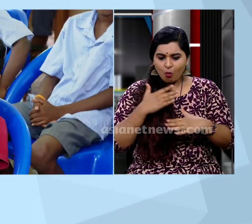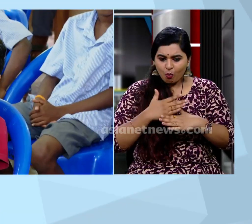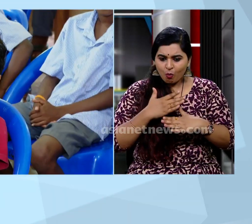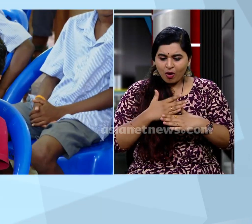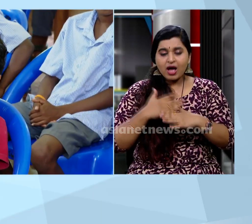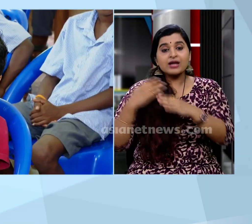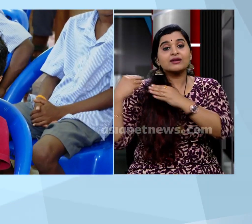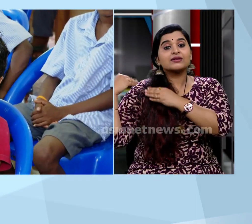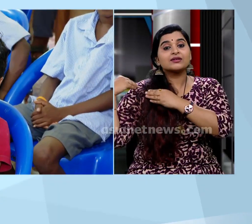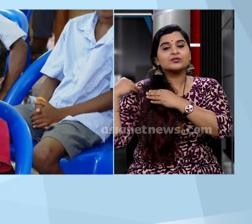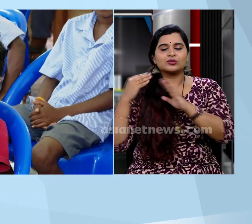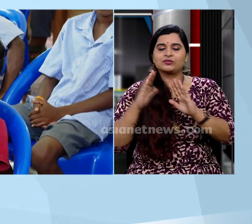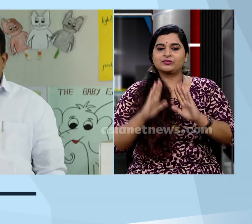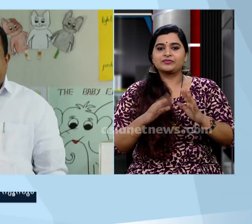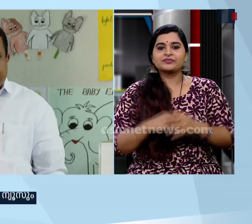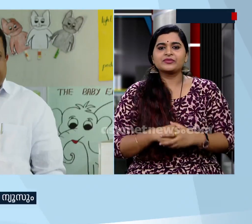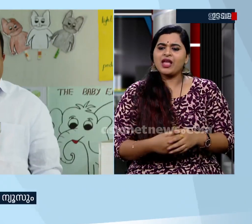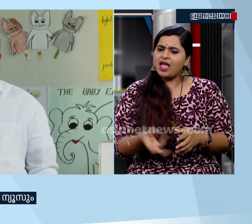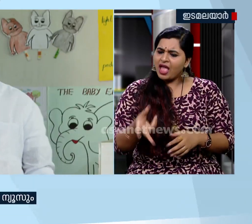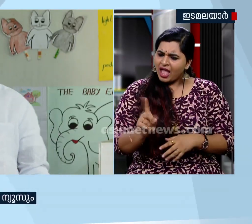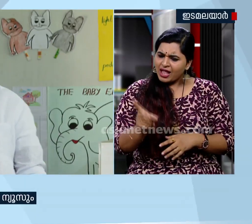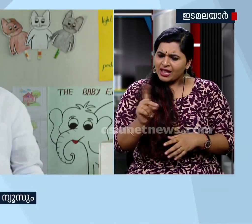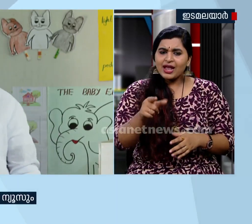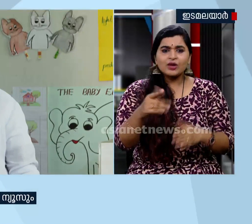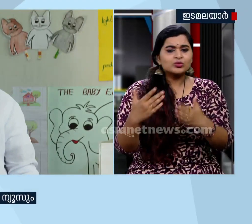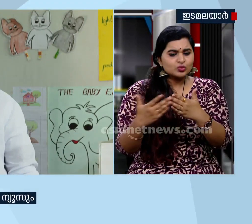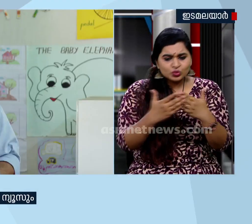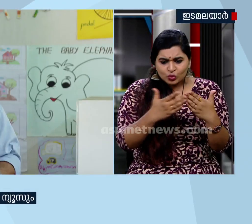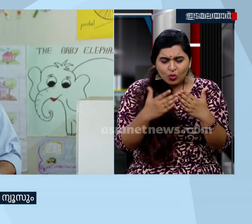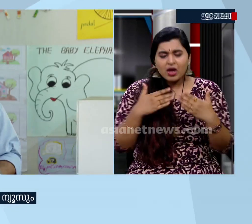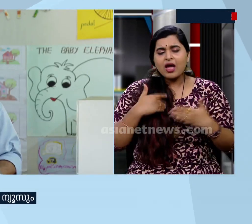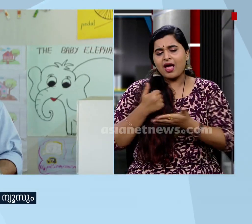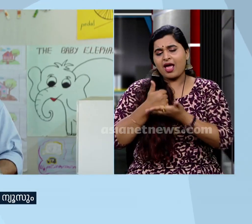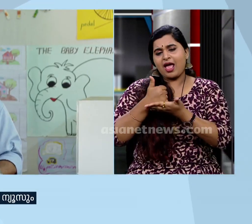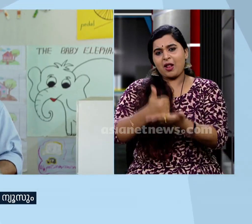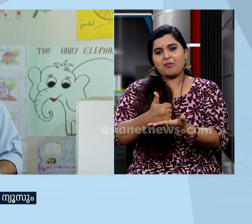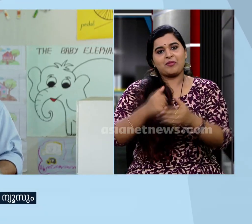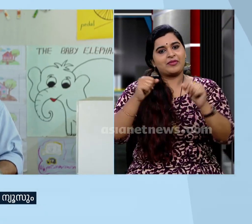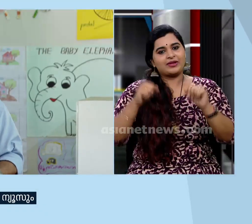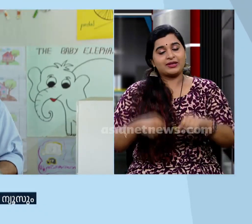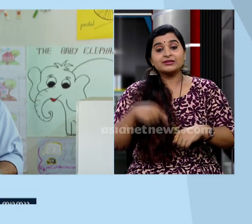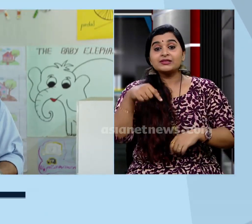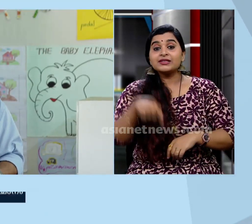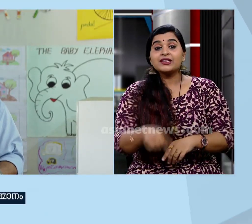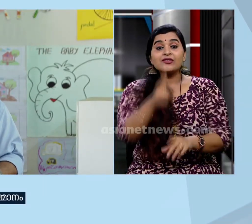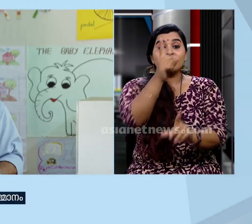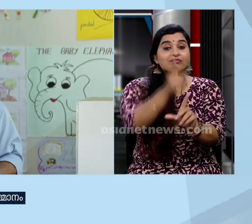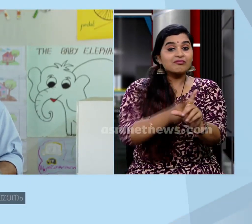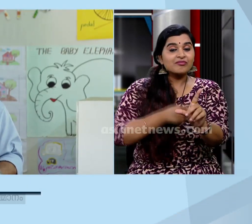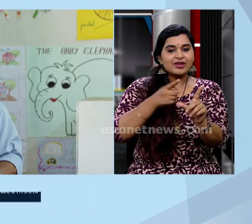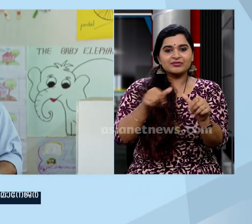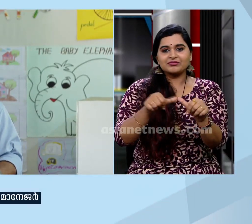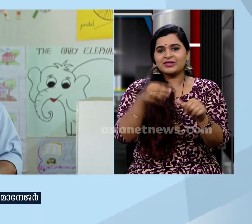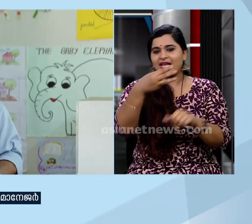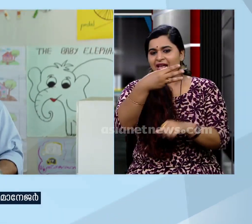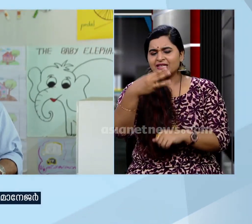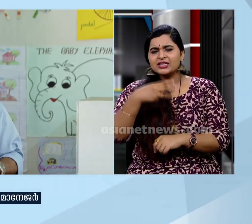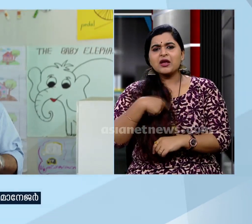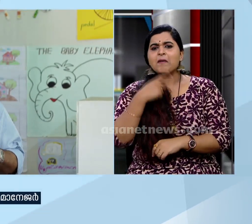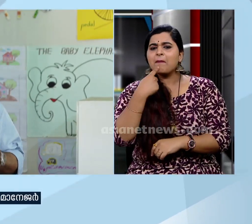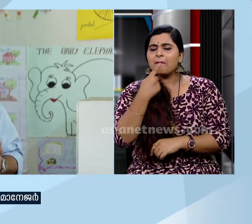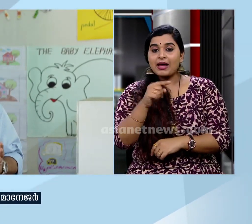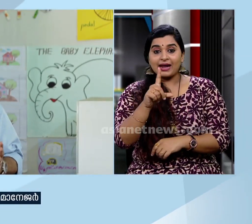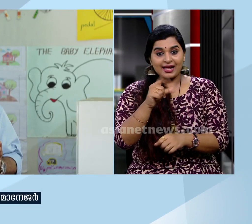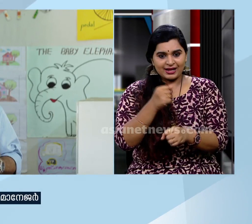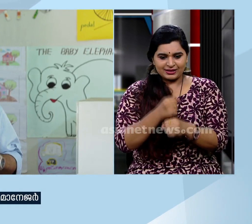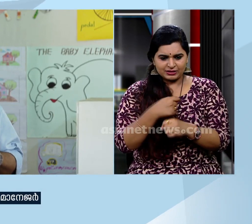ശ്രദ്ധ കൊടുത്തിട്ടുണ്ട്. ഇനി നമ്മുടെ ഈ സ്കൂളിന് വേണ്ടി ഒട്ടേറെ കാര്യങ്ങൾ നമുക്ക് ചെയ്യേണ്ടതുണ്ട്. ഈ വർഷം ഏഷ്യാനെറ്റ് നമ്മുടെ അടുത്ത് സജസ്റ്റ് ചെയ്തത്